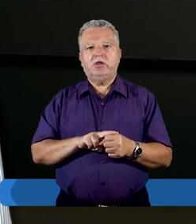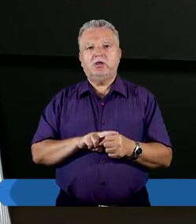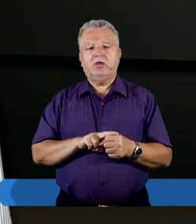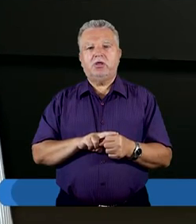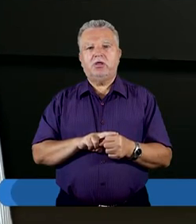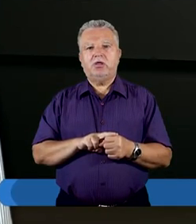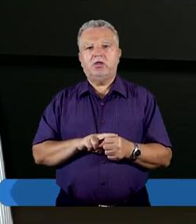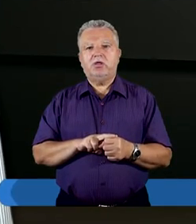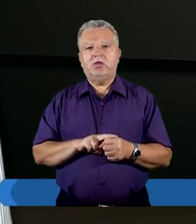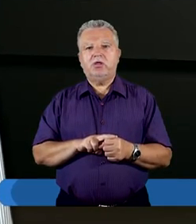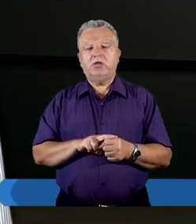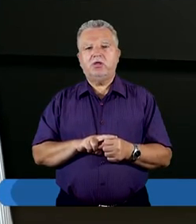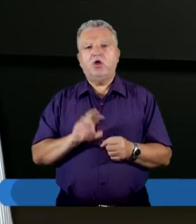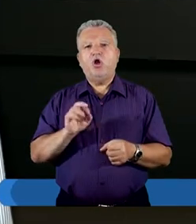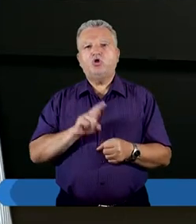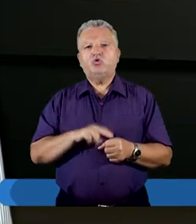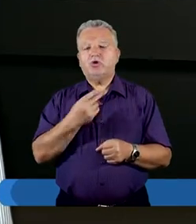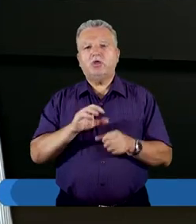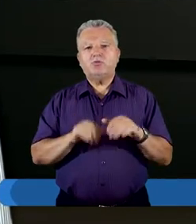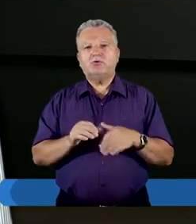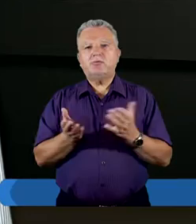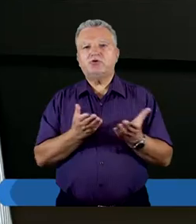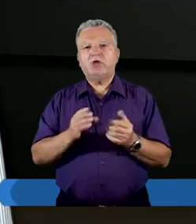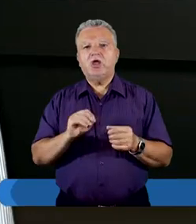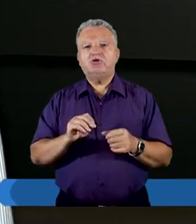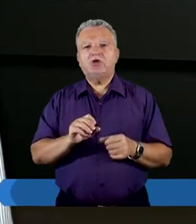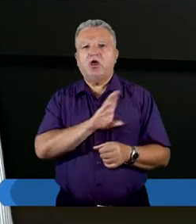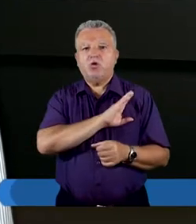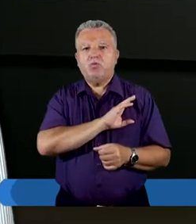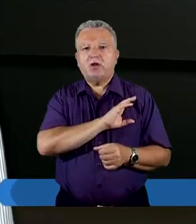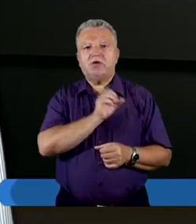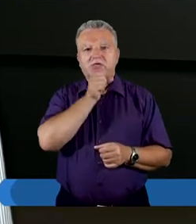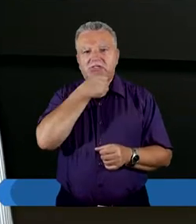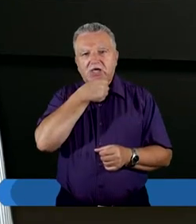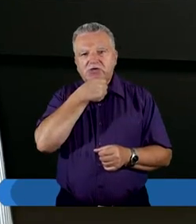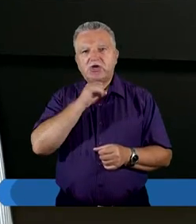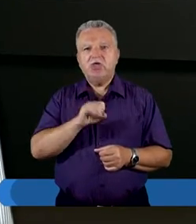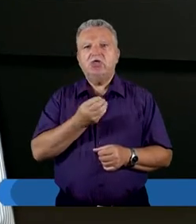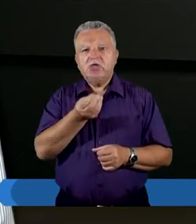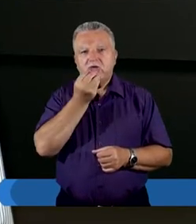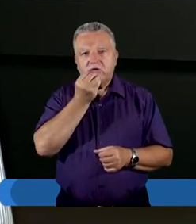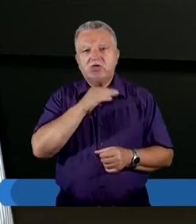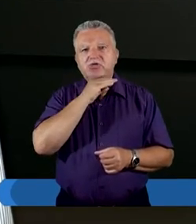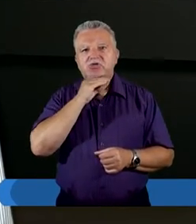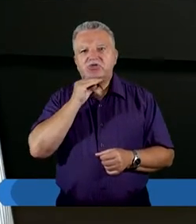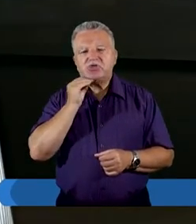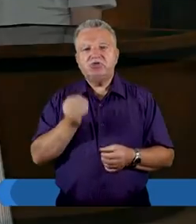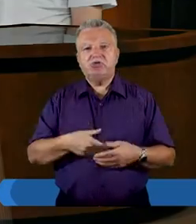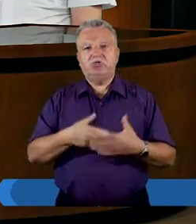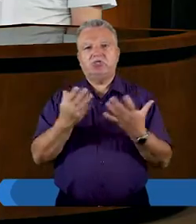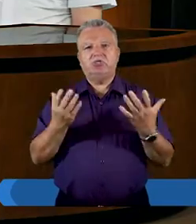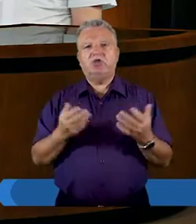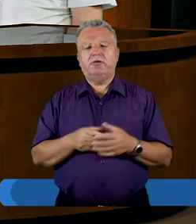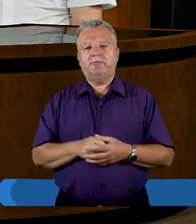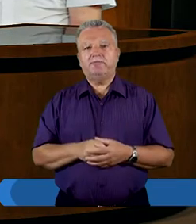o których końcu nie możemy przeczytać, że umarli starzy i syci dni. Jakie historie, czy jakie